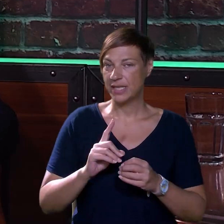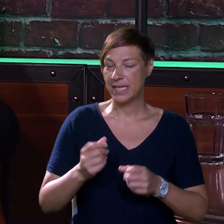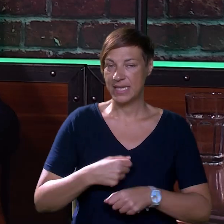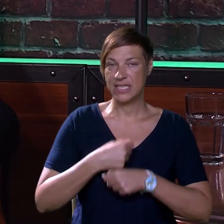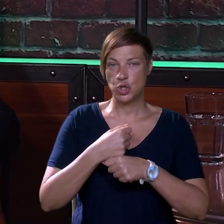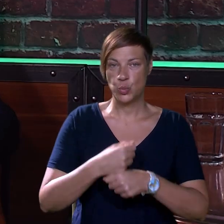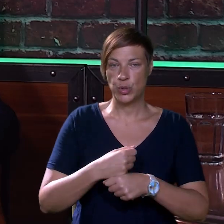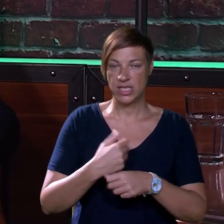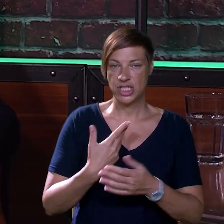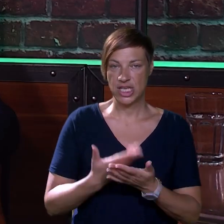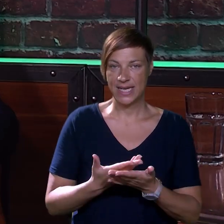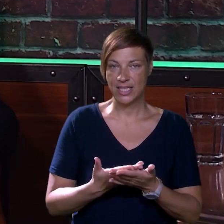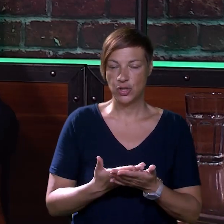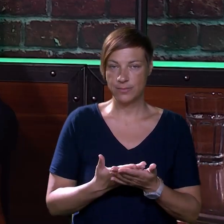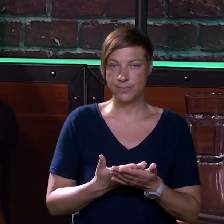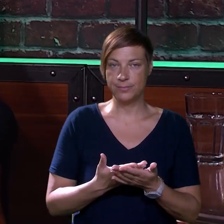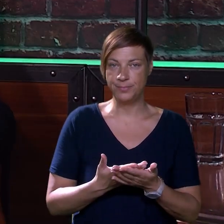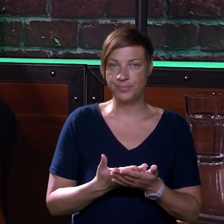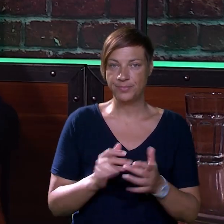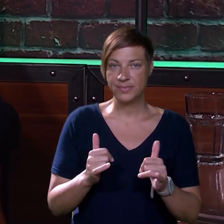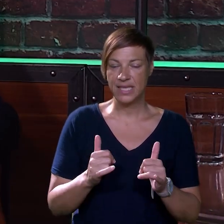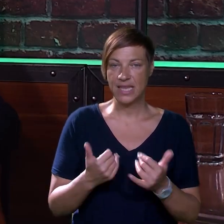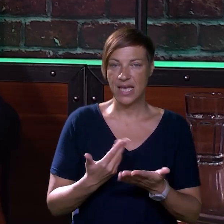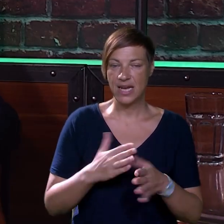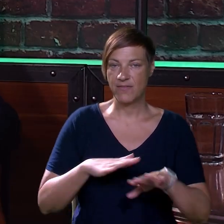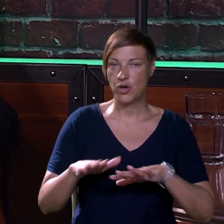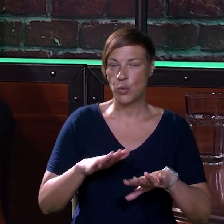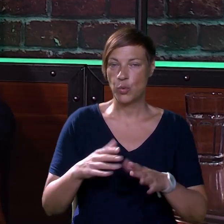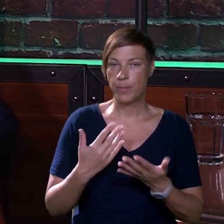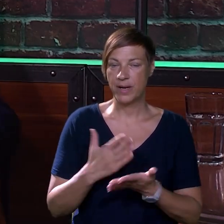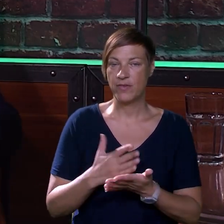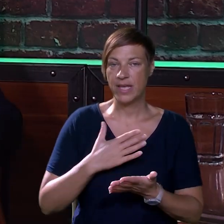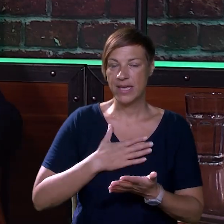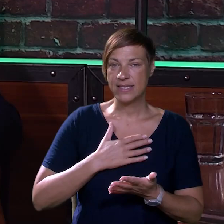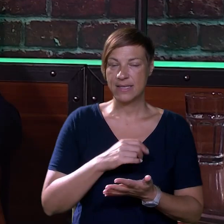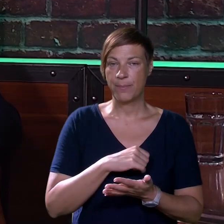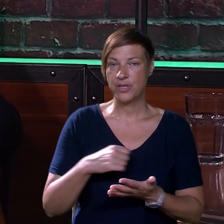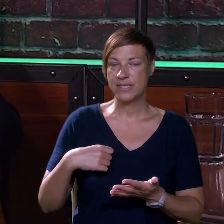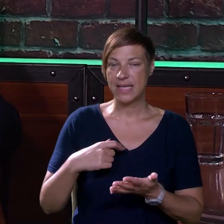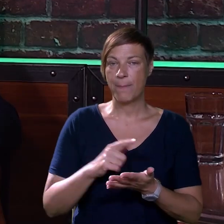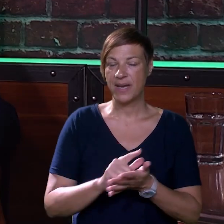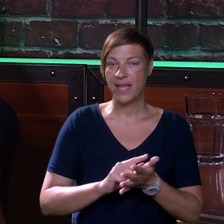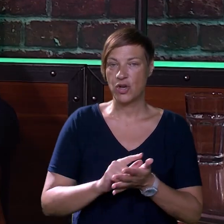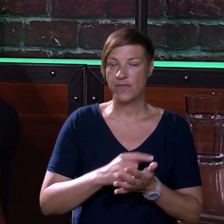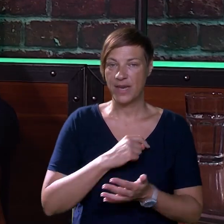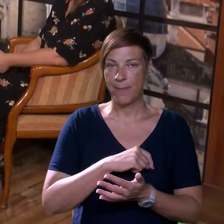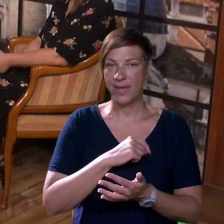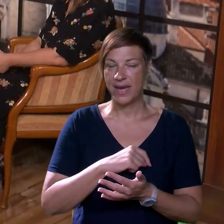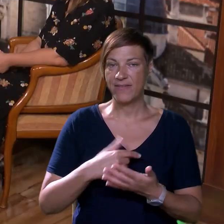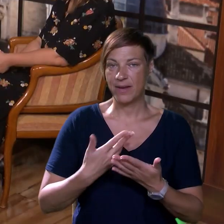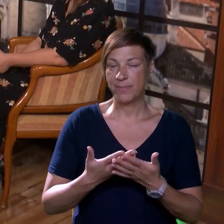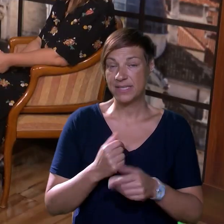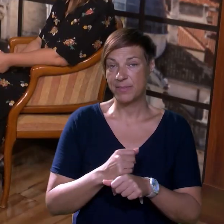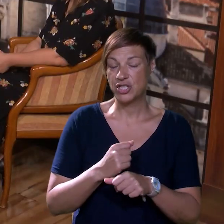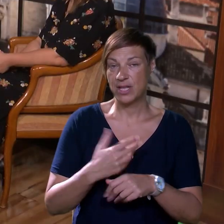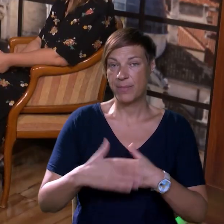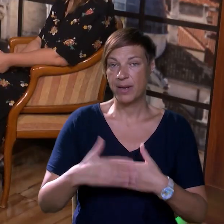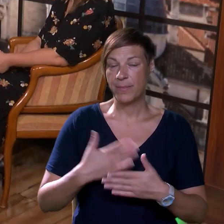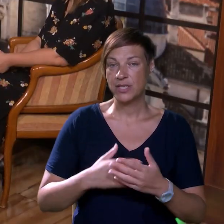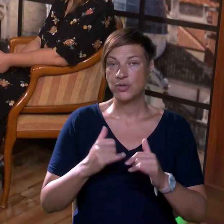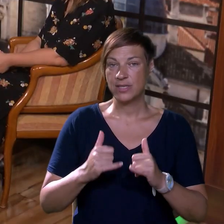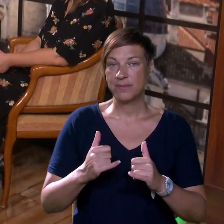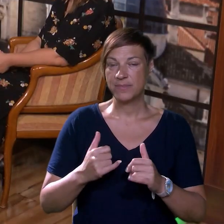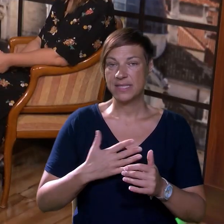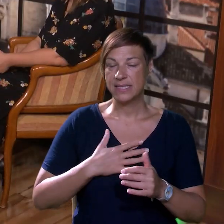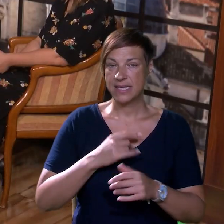nisu podržali to. I naravno, uprava uvijek, ja sam bio sam neko vrijeme ravnatelj, pa sam nešto napravio, međutim sada